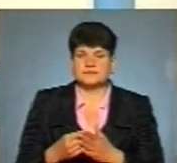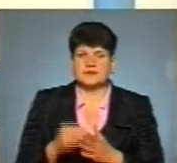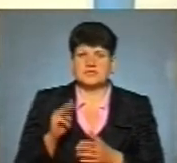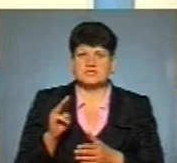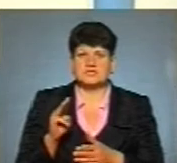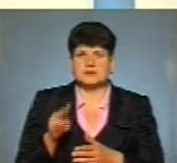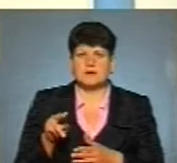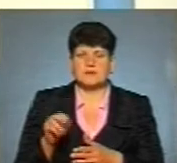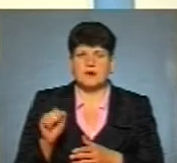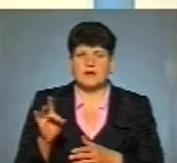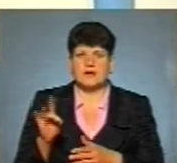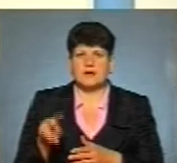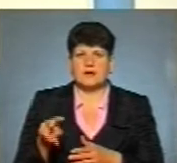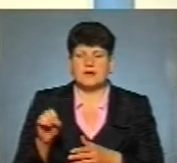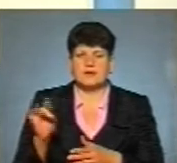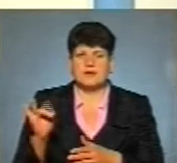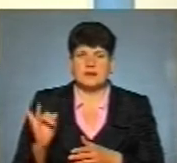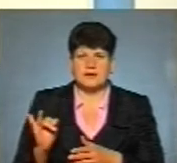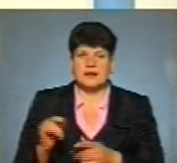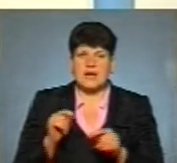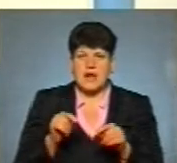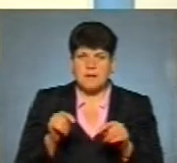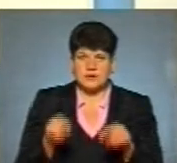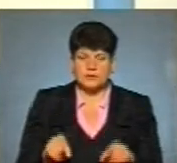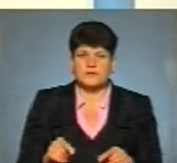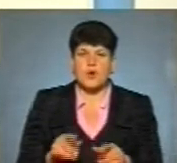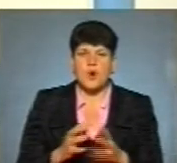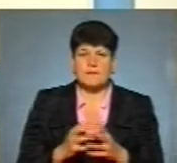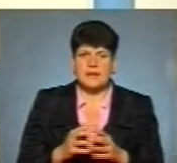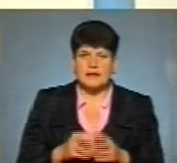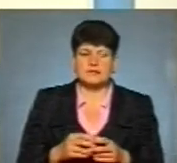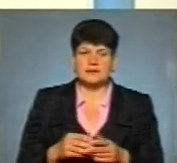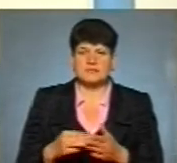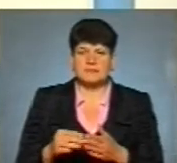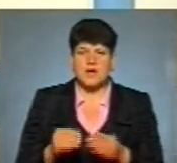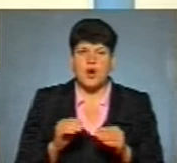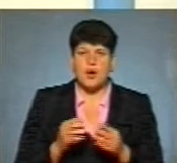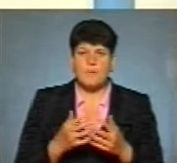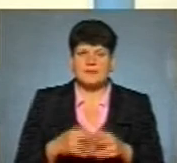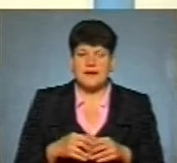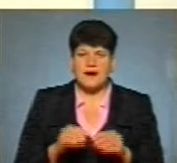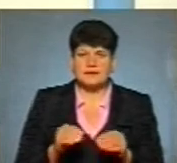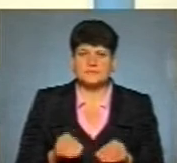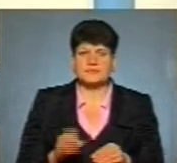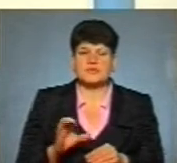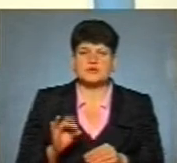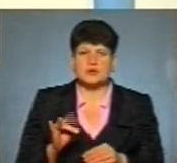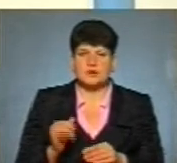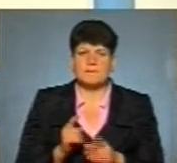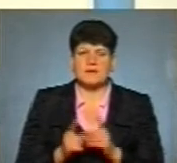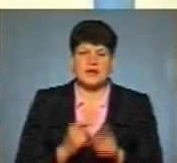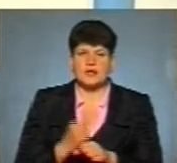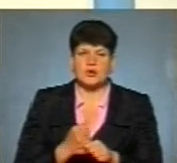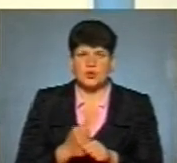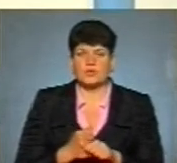шпалери, побудови шпалери, крапельного зрошення, обладнання, придбання обладнання для сортировки, переробки